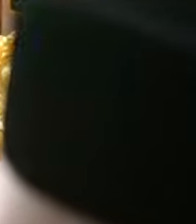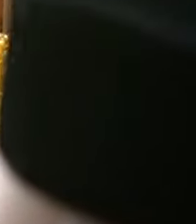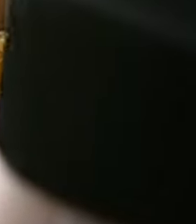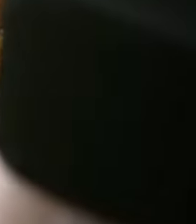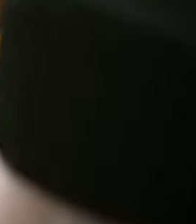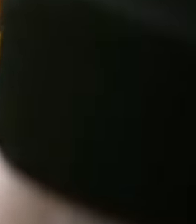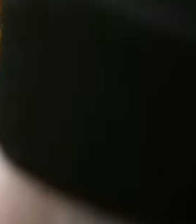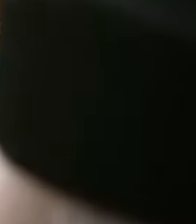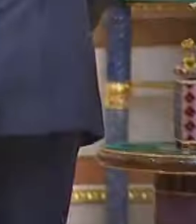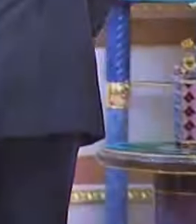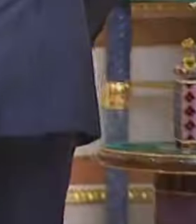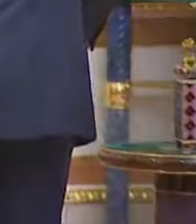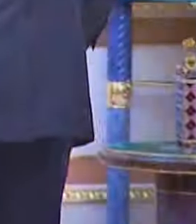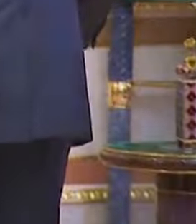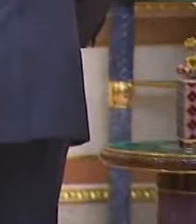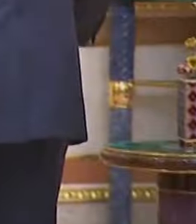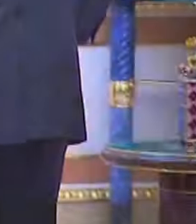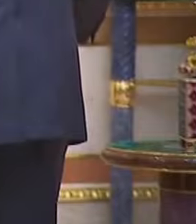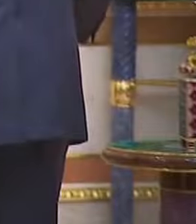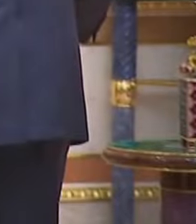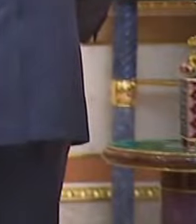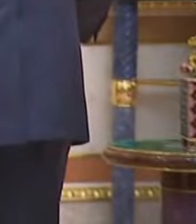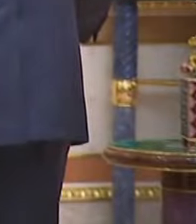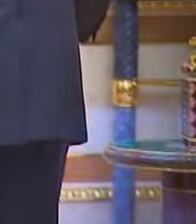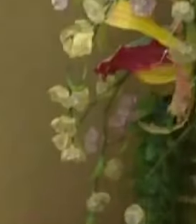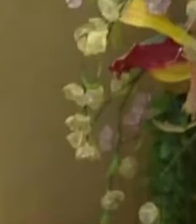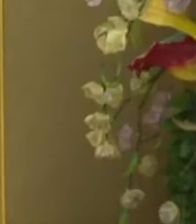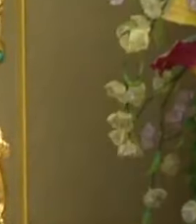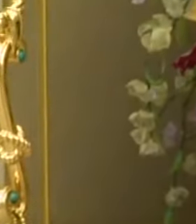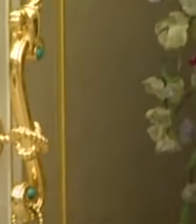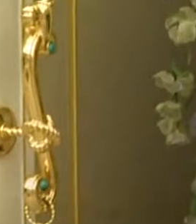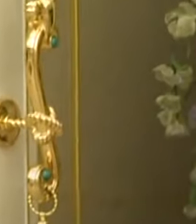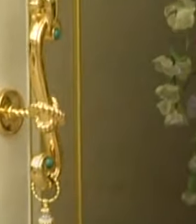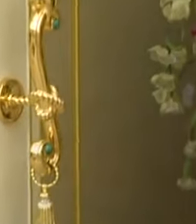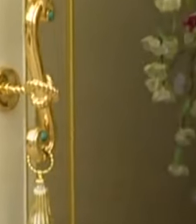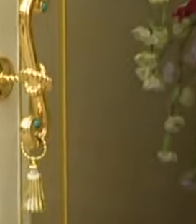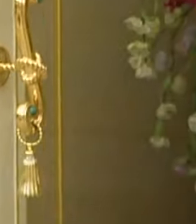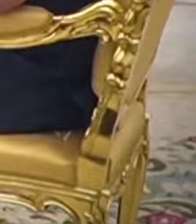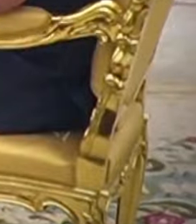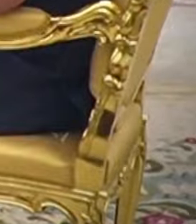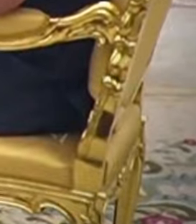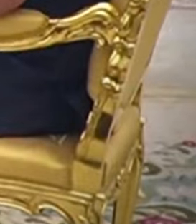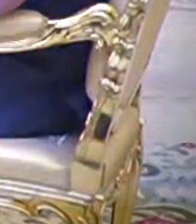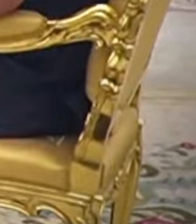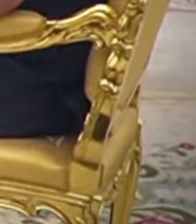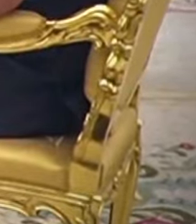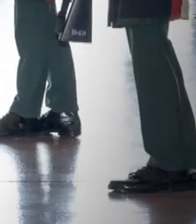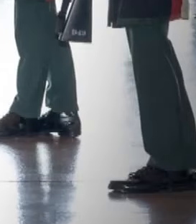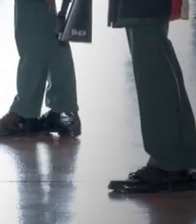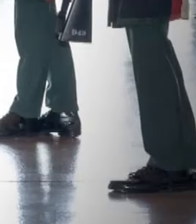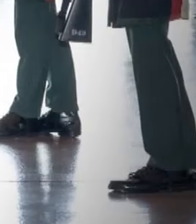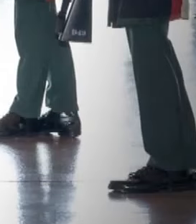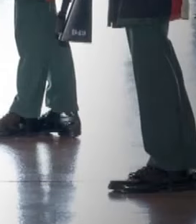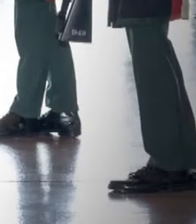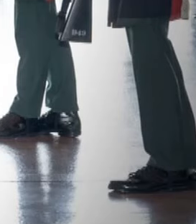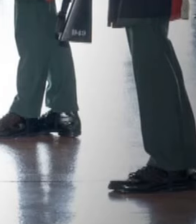Maha Mulia Paduka Seri Baginda Sultan dan Yang di-Pertuan Negara Brunei Darussalam pada 25 Jun 2024